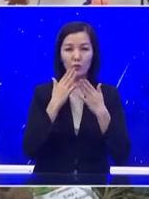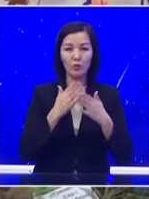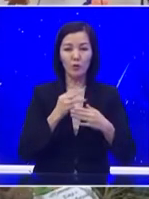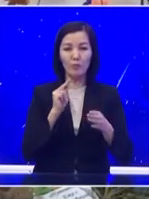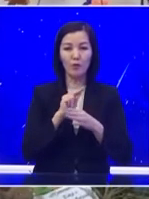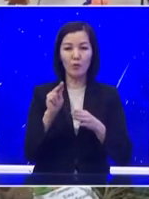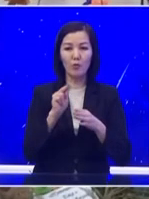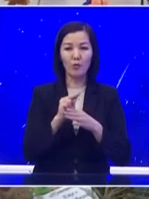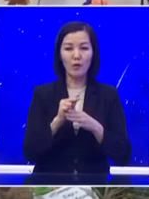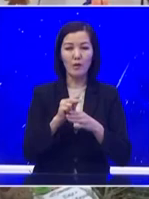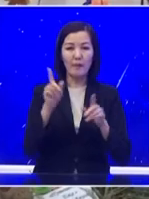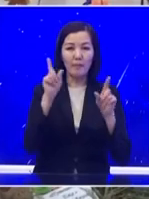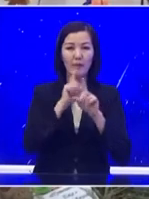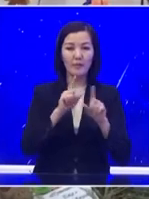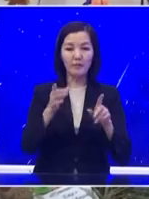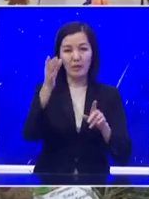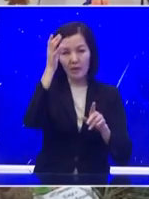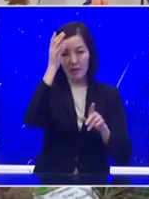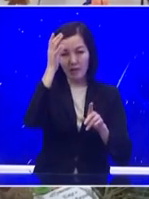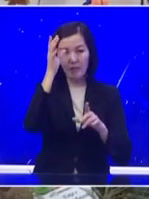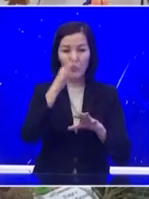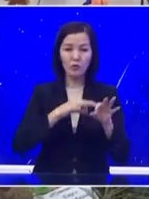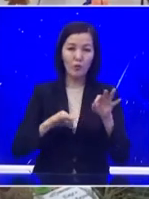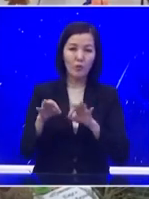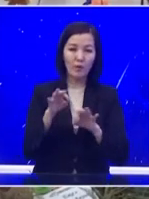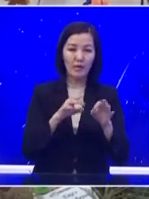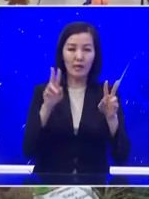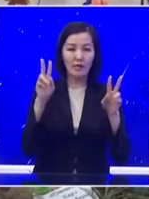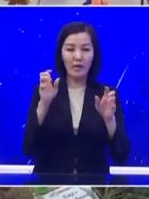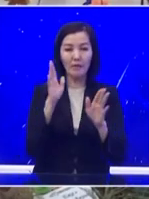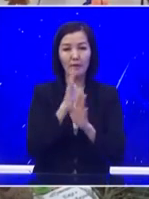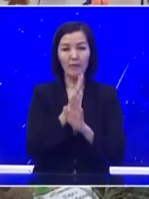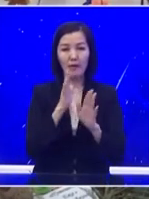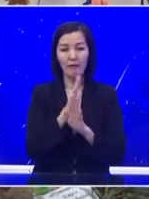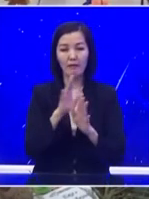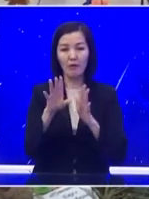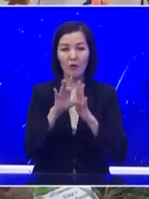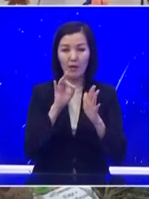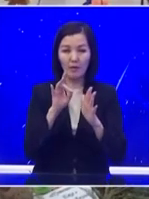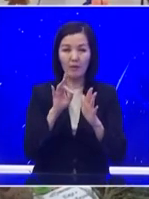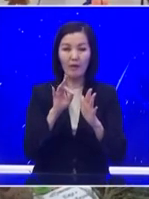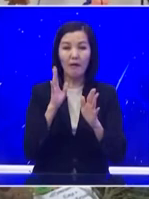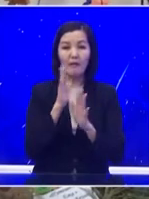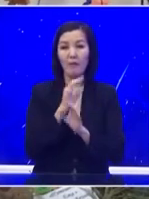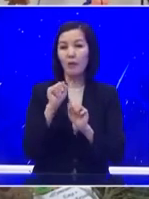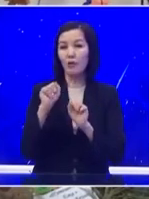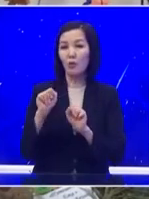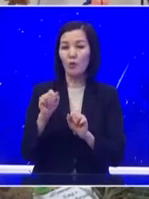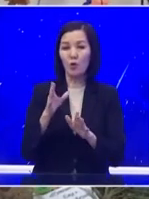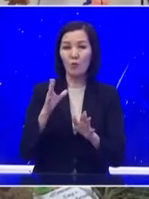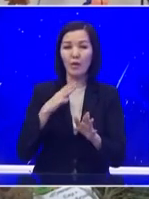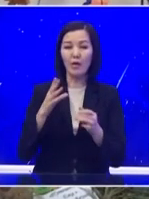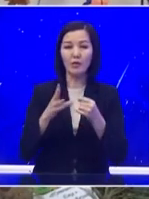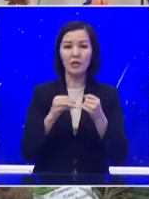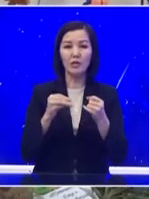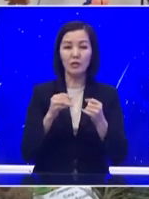аясында мектебіміздің ғылыми жұмыстармен айналысатын осы тақырыпта табиғат аясында табиғатты қорғау, табиғатымыздың байлығы, жетісу